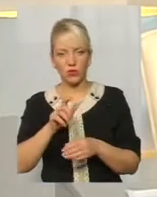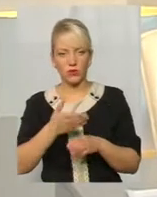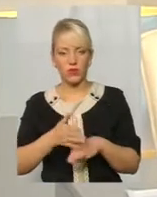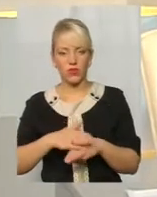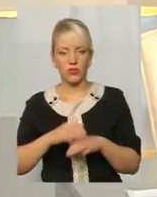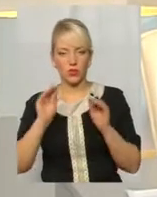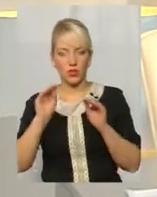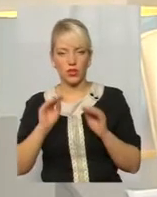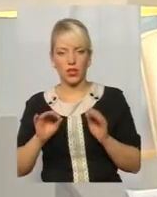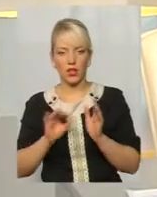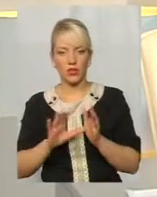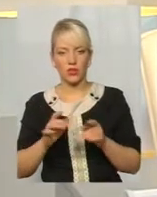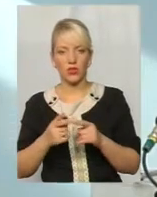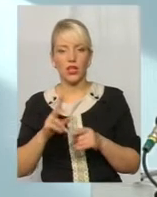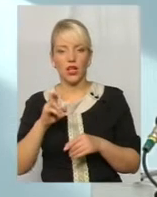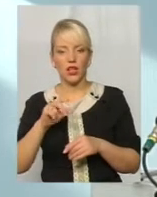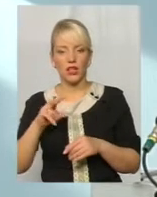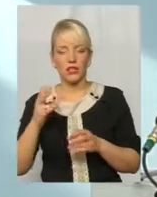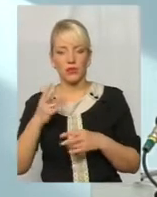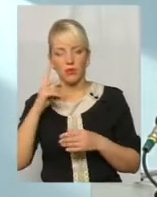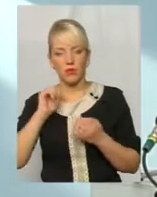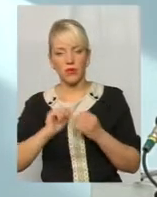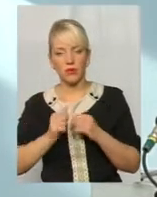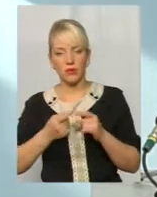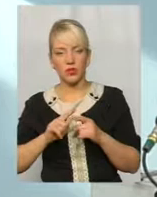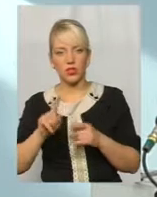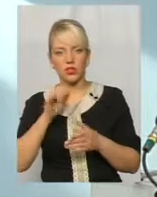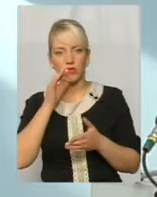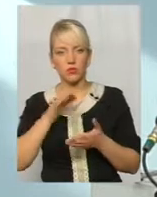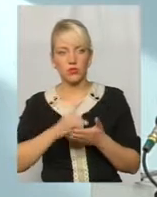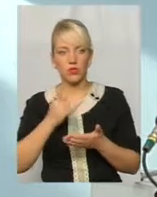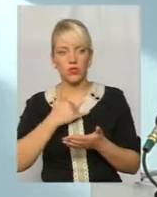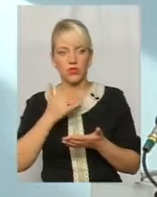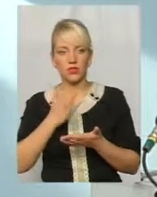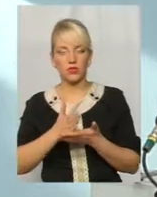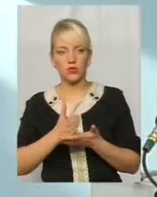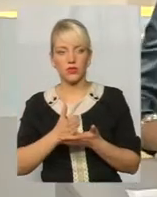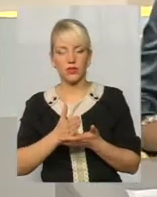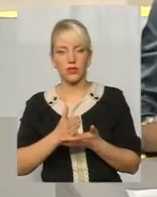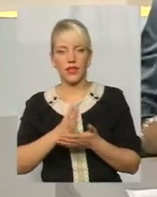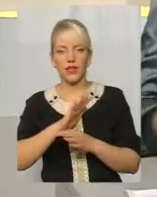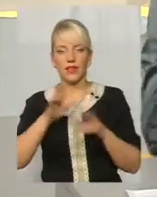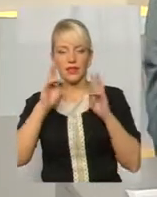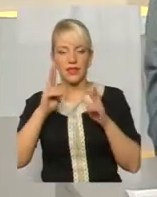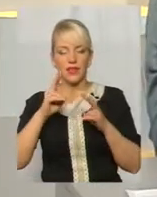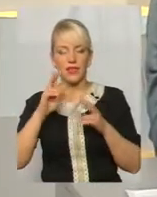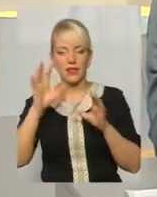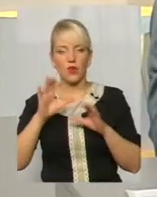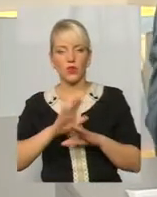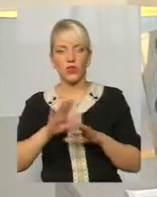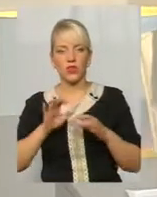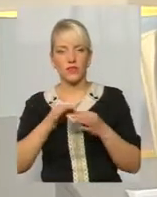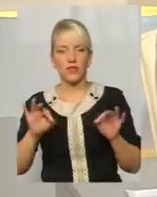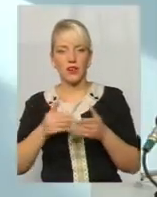електронні декларації. Але варто пам'ятати про те, що відповідальність в нас існує. І знання закону не звільняє від відповідальності.